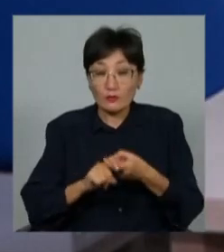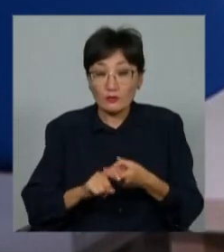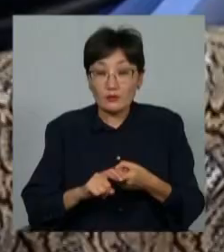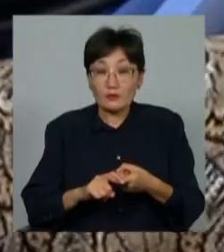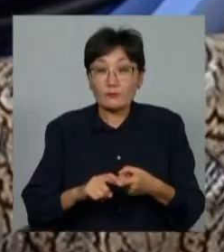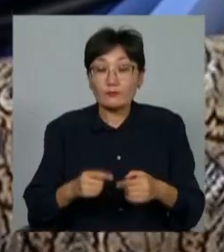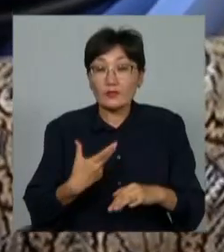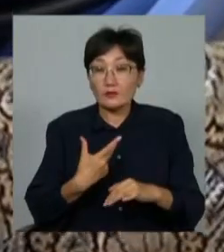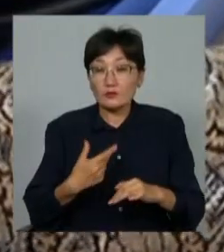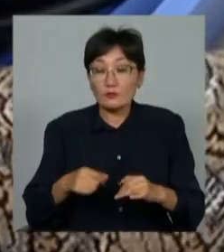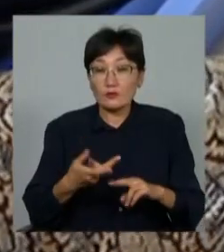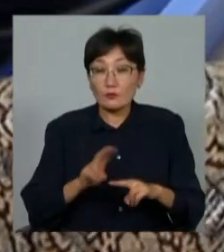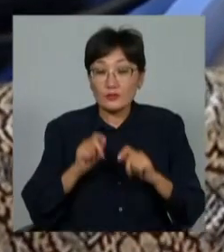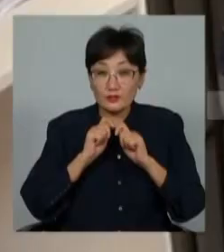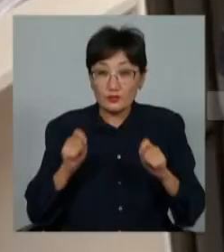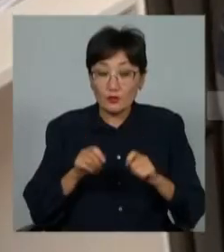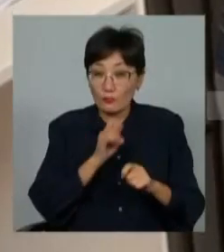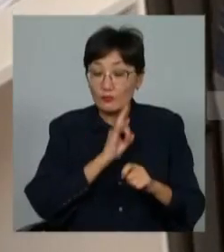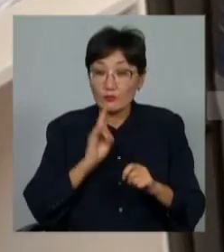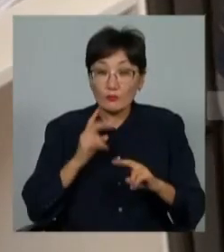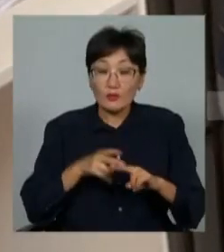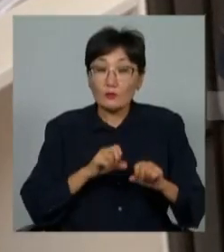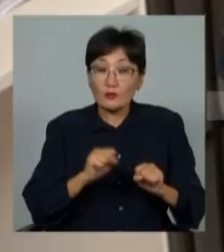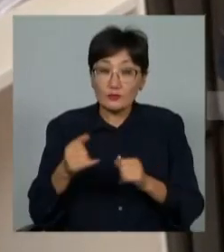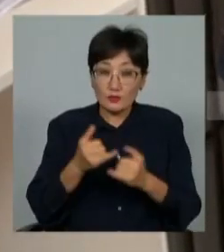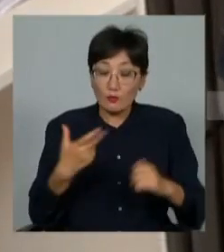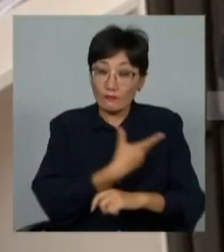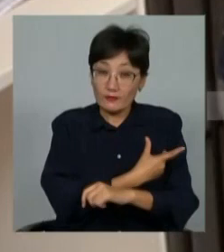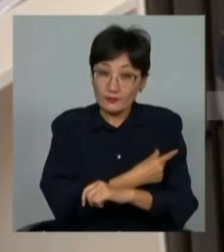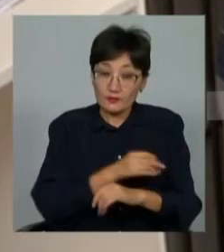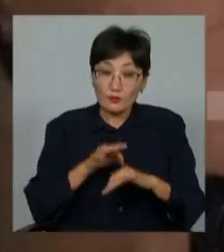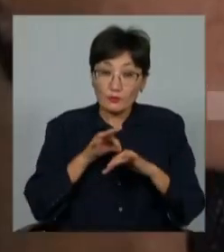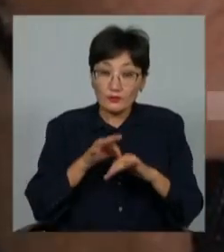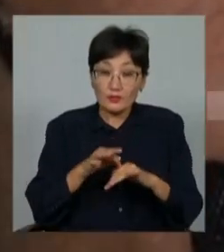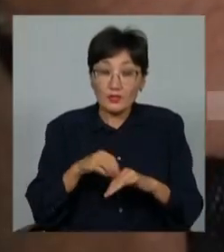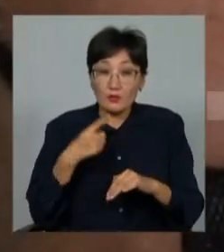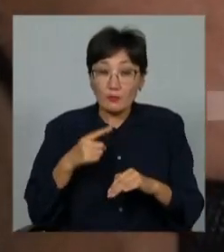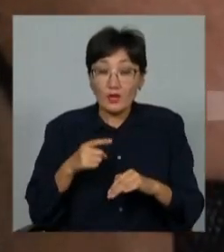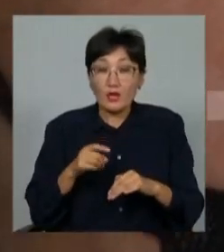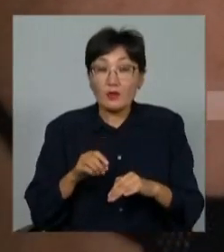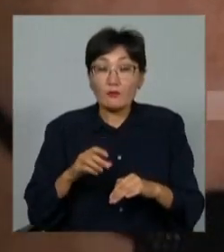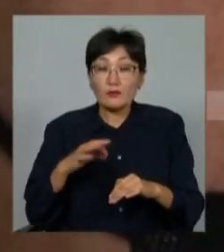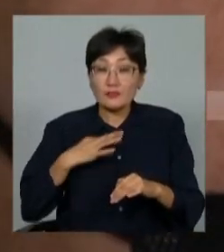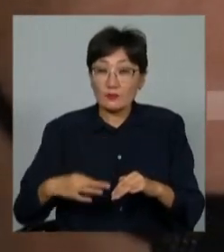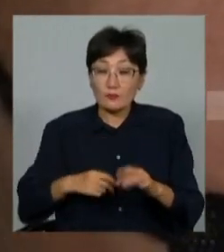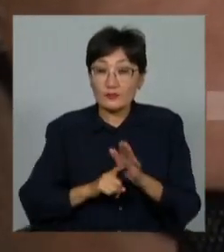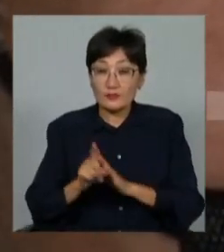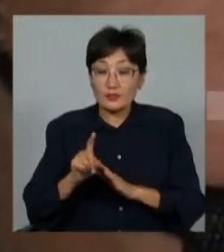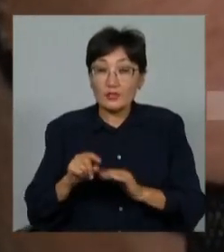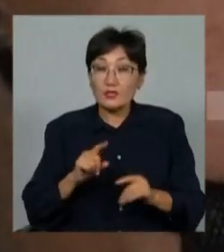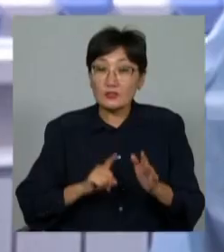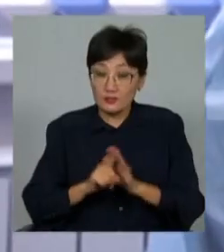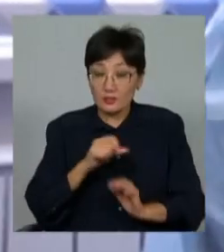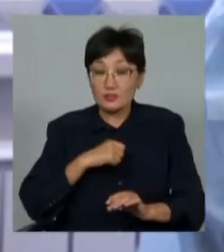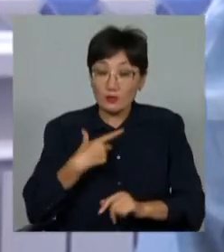да. Әлемнің жарығын сыйлаған жанды сұм індеттен қорғап қалу үшін вакцина егу пунктіне әкелдім деген Есентай Әбелқасов ең алдымен өзі екпе